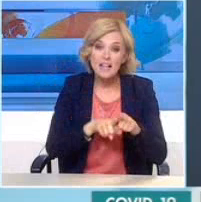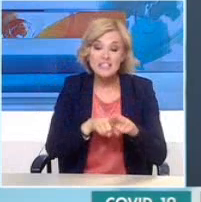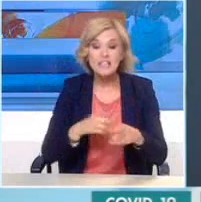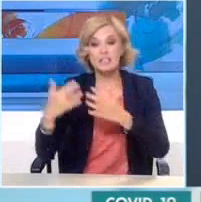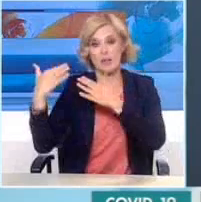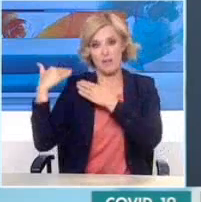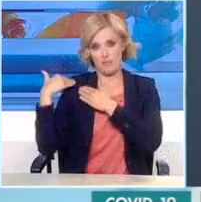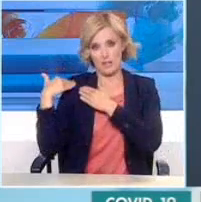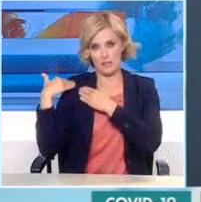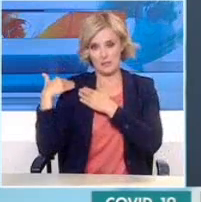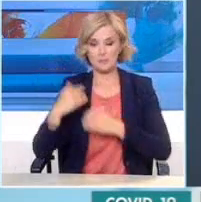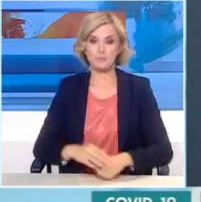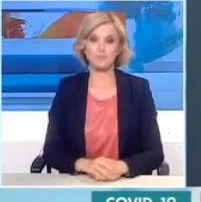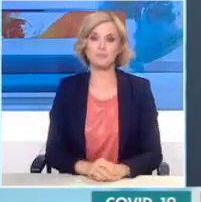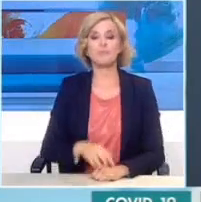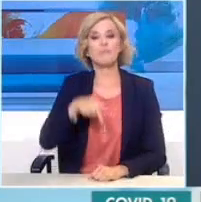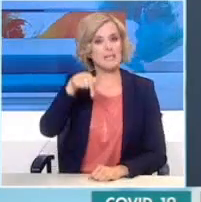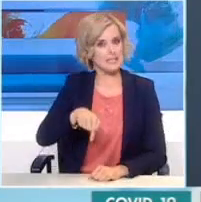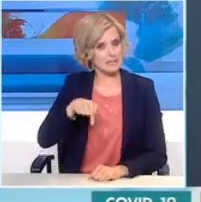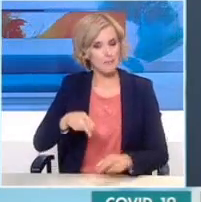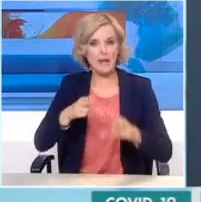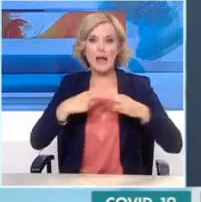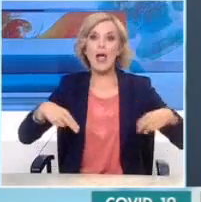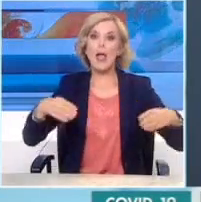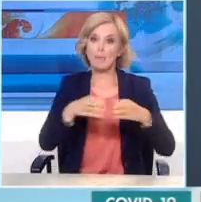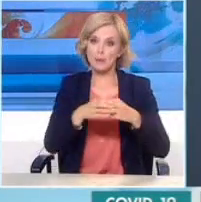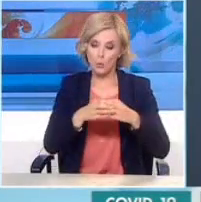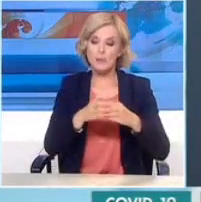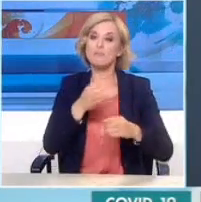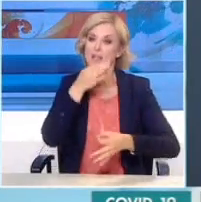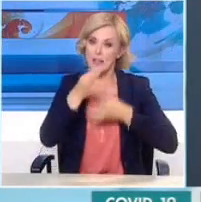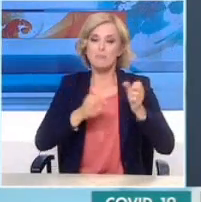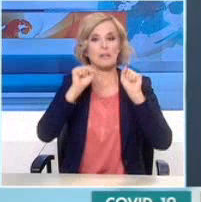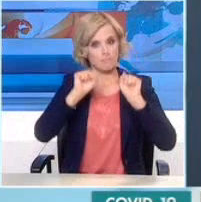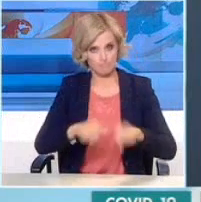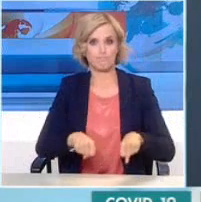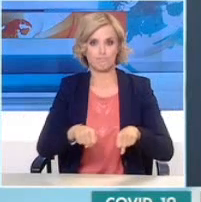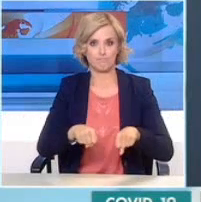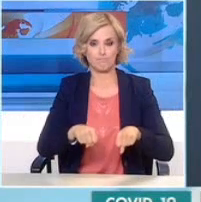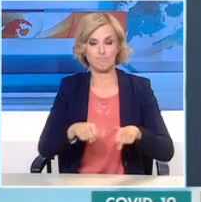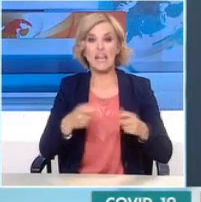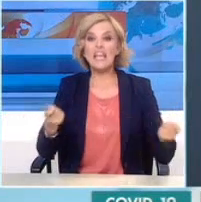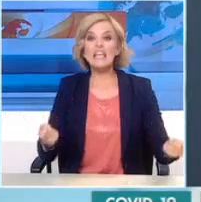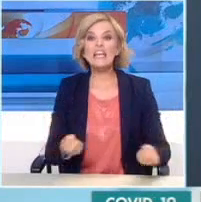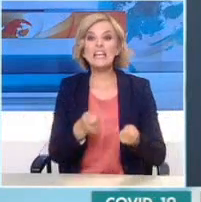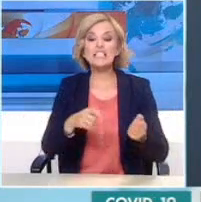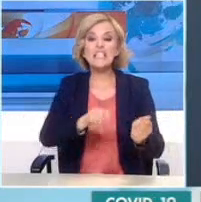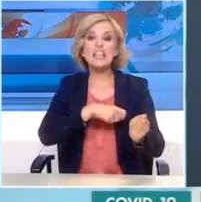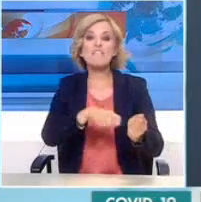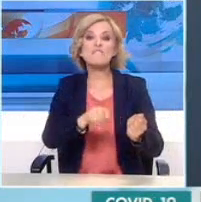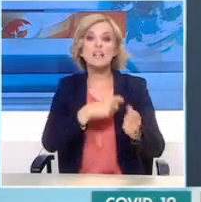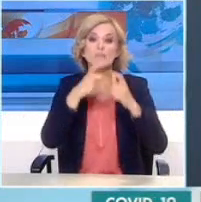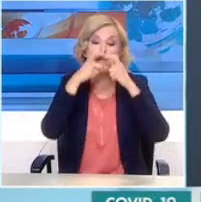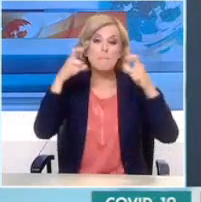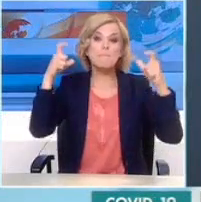Σήμερα τοποθετήθηκε οριστικά η Επιτροπή σχετικά με τη χρήση φασμάτινων μασκών από το Γενικό Πληθυσμό για τη φάση της σταδιακής και ελεγχόμενης άρσης